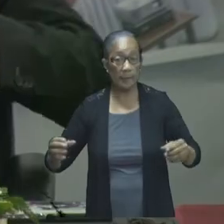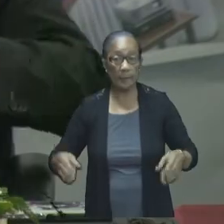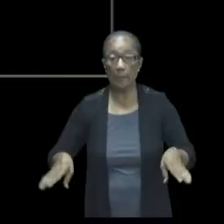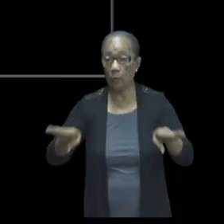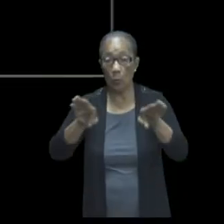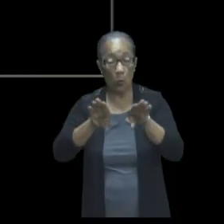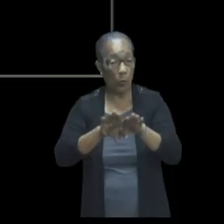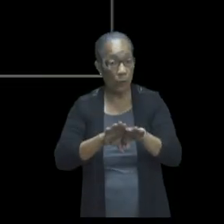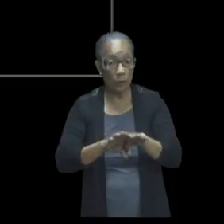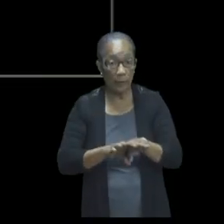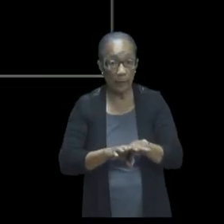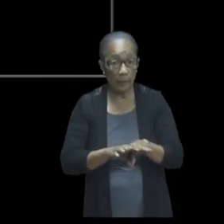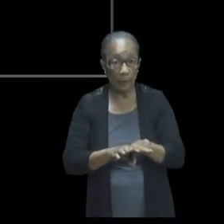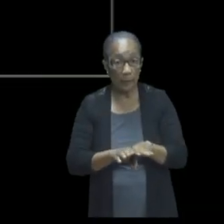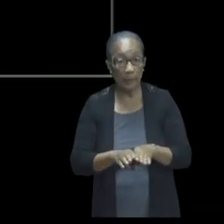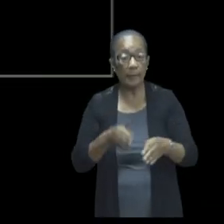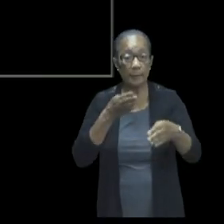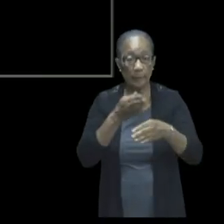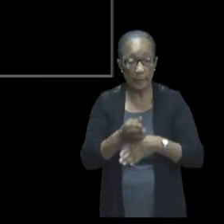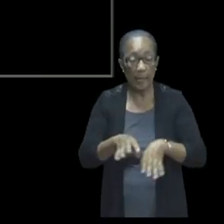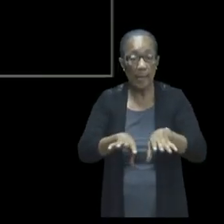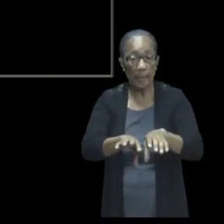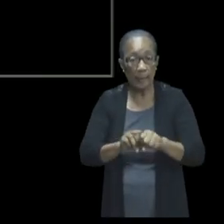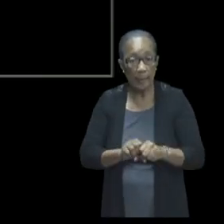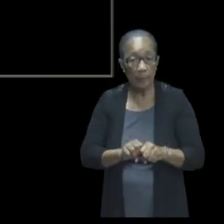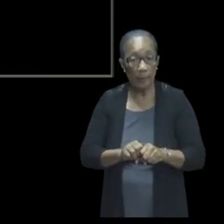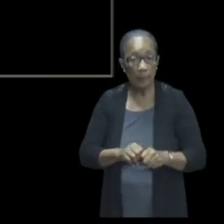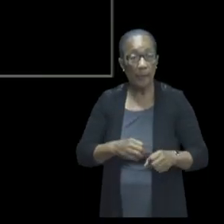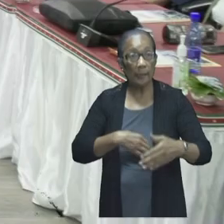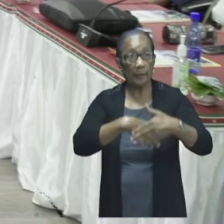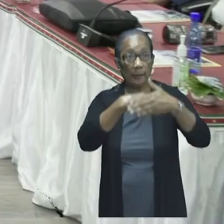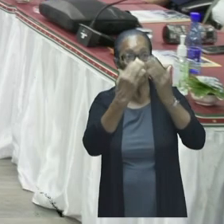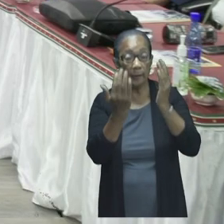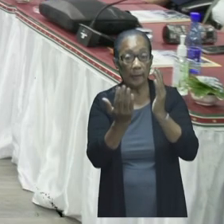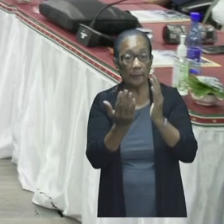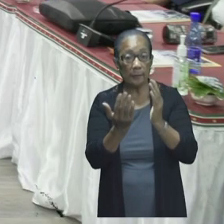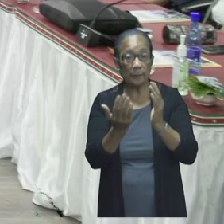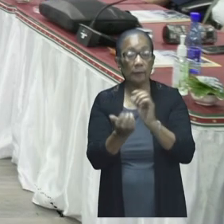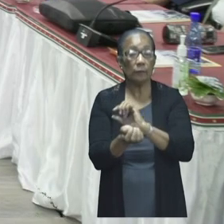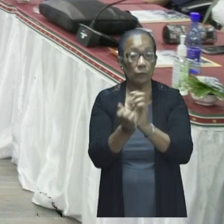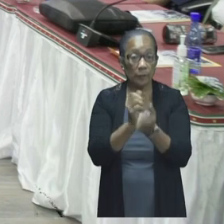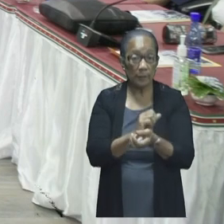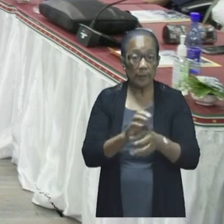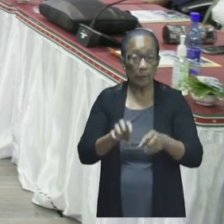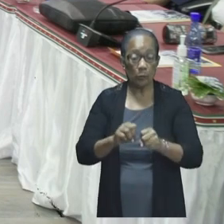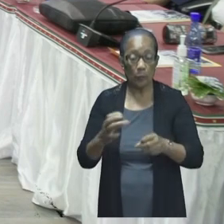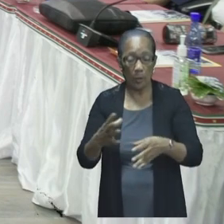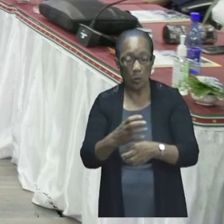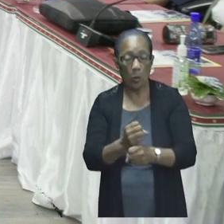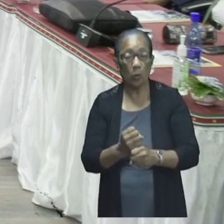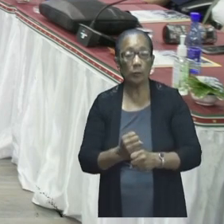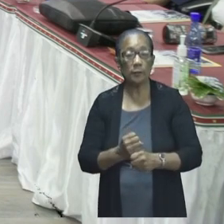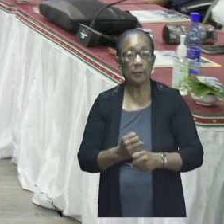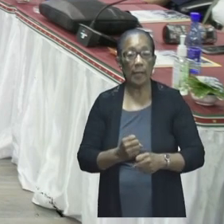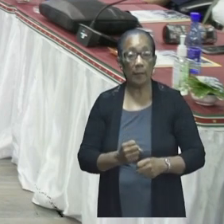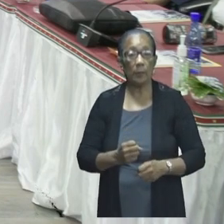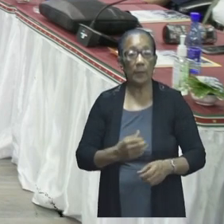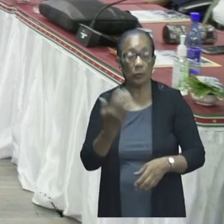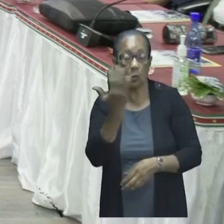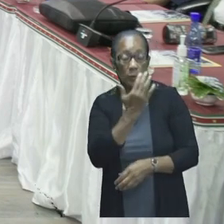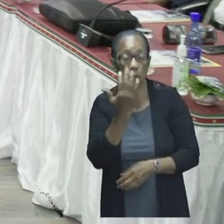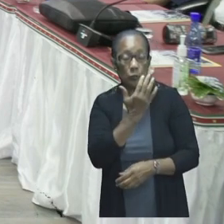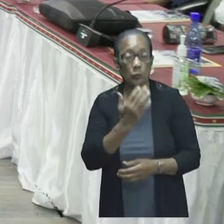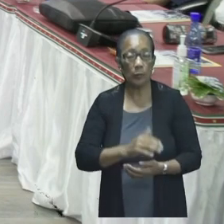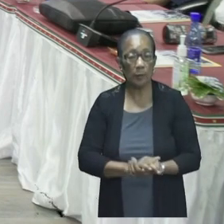terecht claimen dat ze die carbon credit staten die en als ik doe trage nee ze willen ons bijstaan met technische beesten met de studie